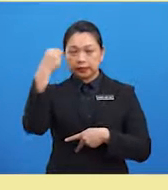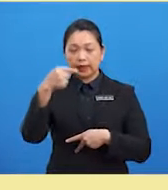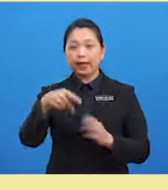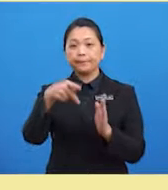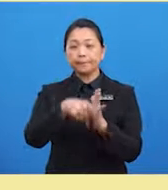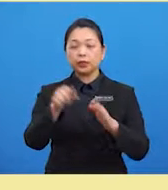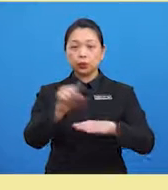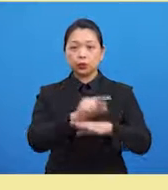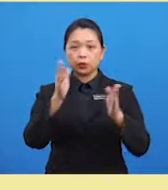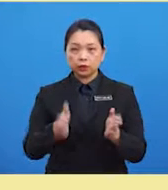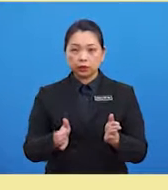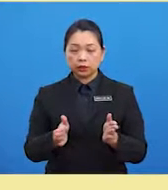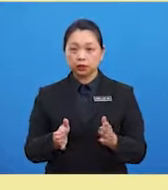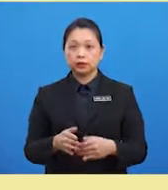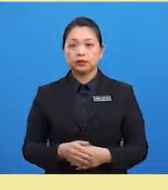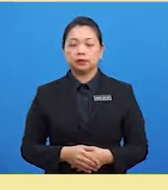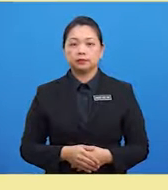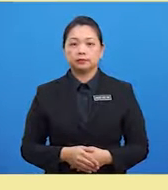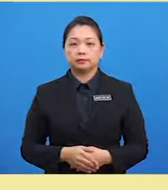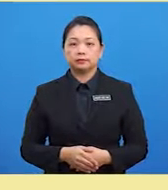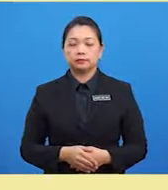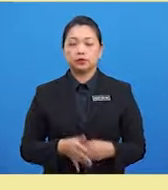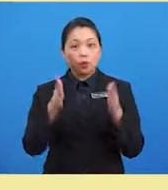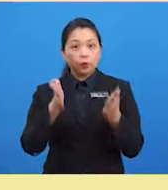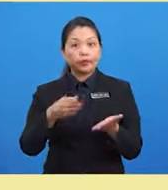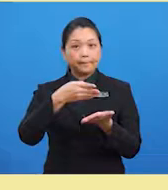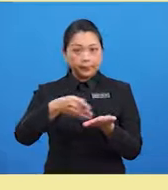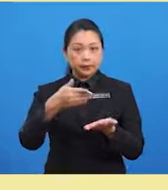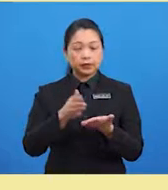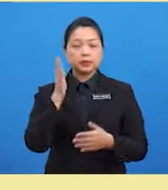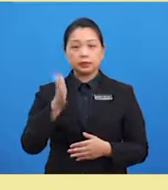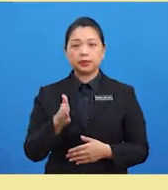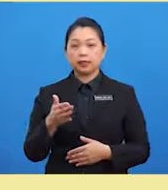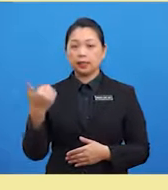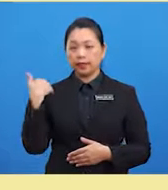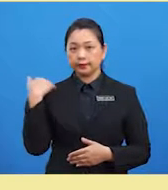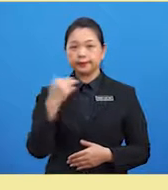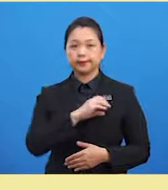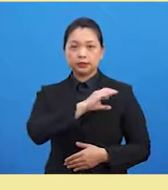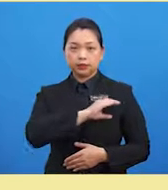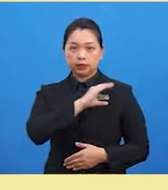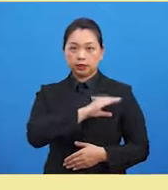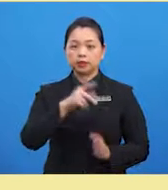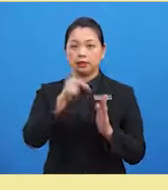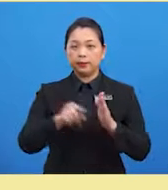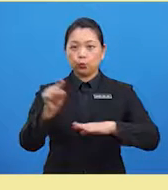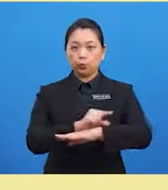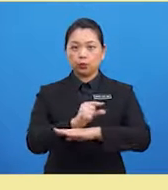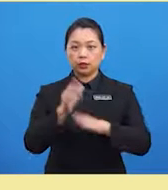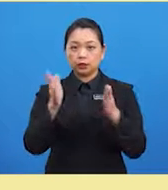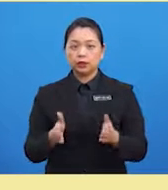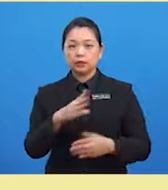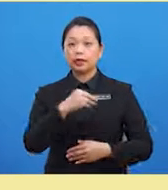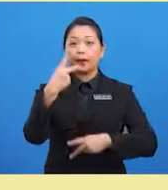Dalam elemen kotak hitam pembeli pula, terdiri daripada ciri-ciri pengguna dan